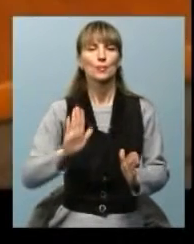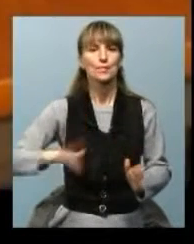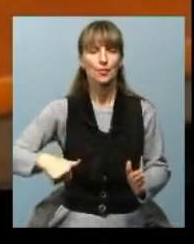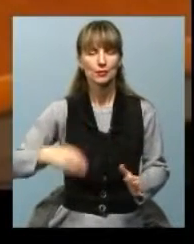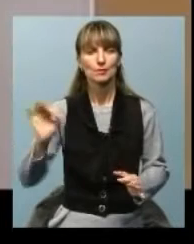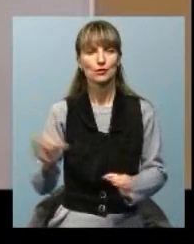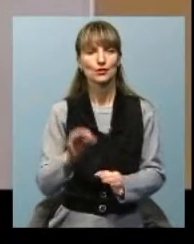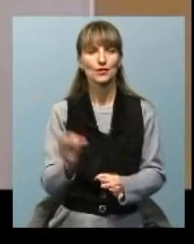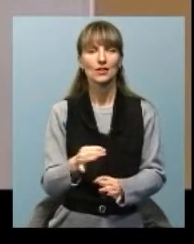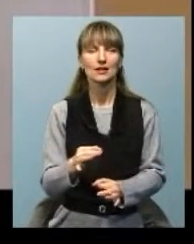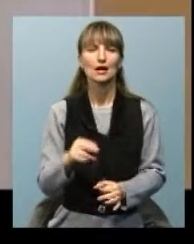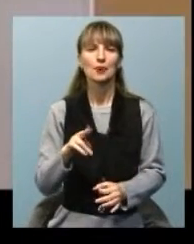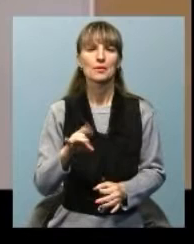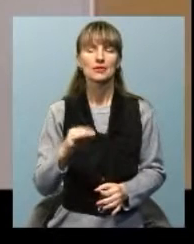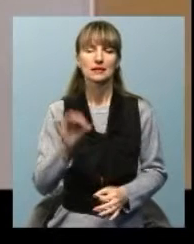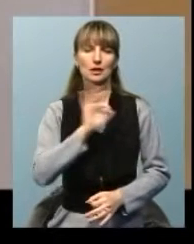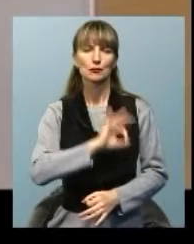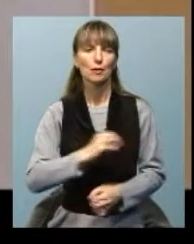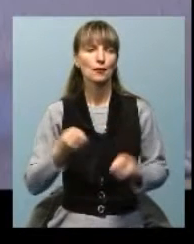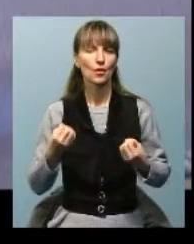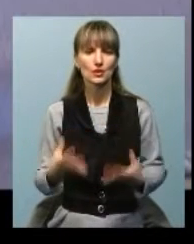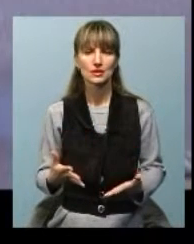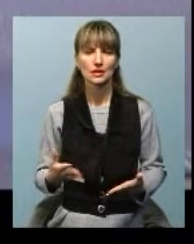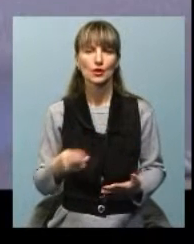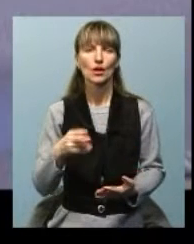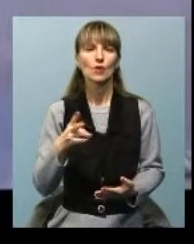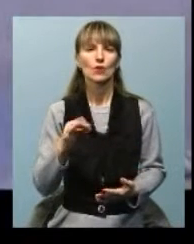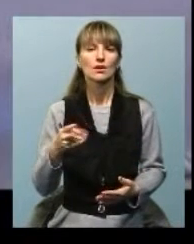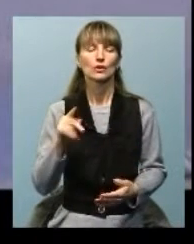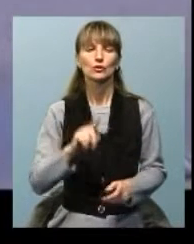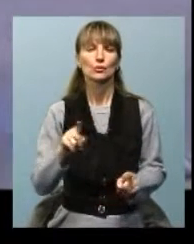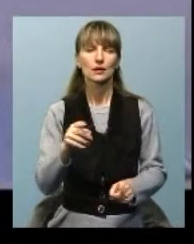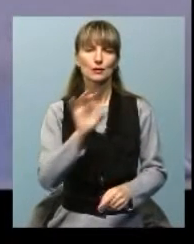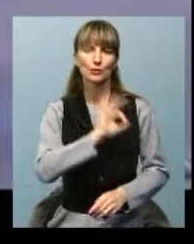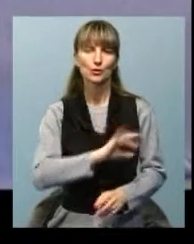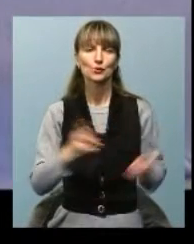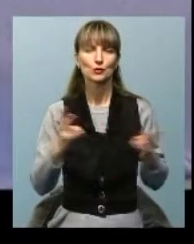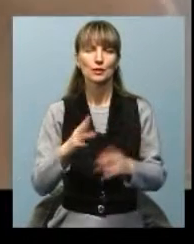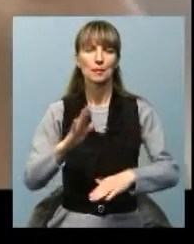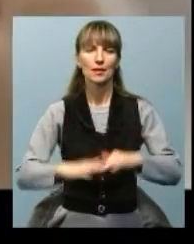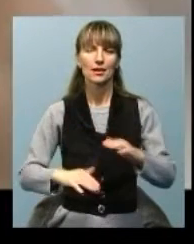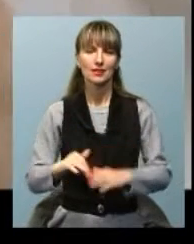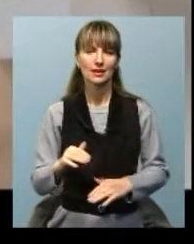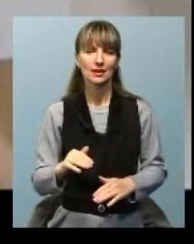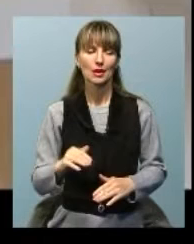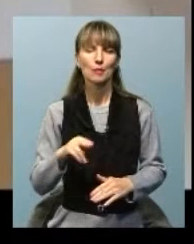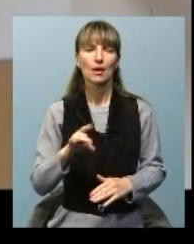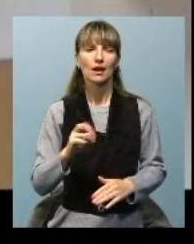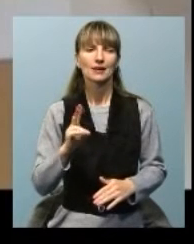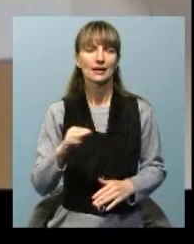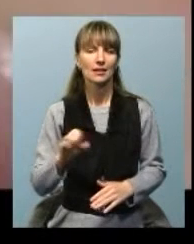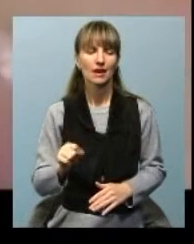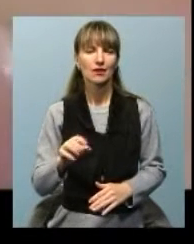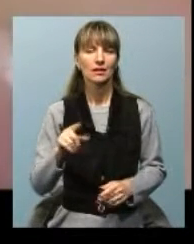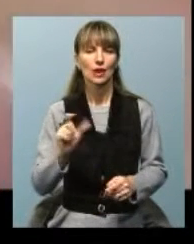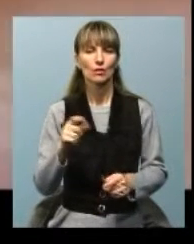до зшивання. Пристрій у використанні дуже простий, але для того, щоб ним користуватися, потрібна практика. Ви протягуєте нитку через